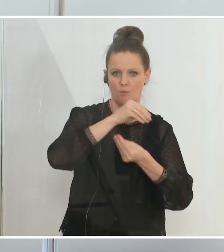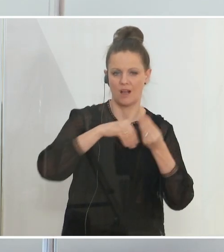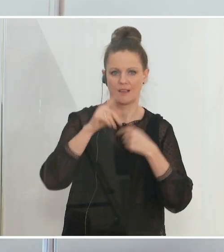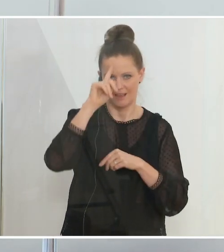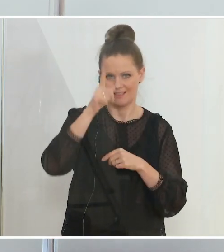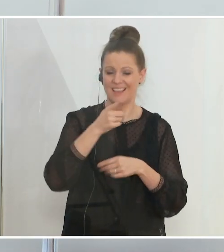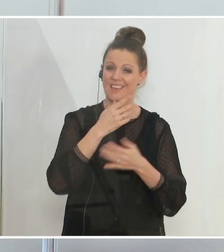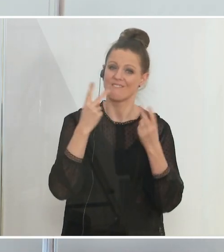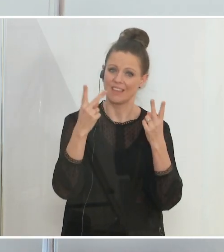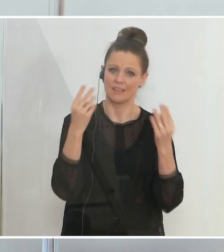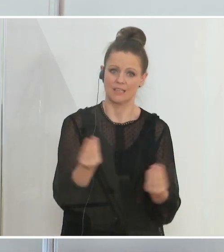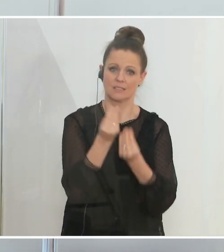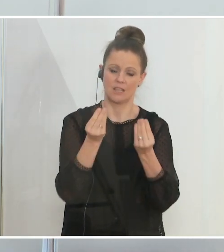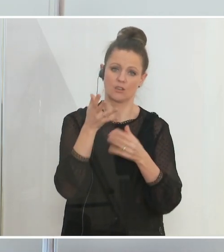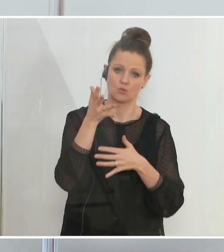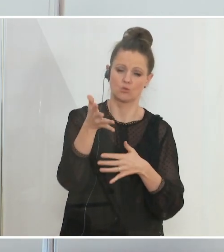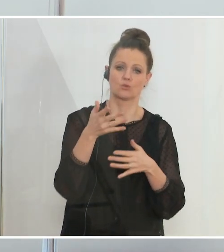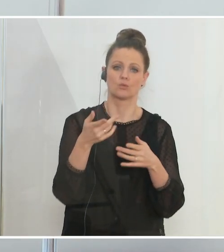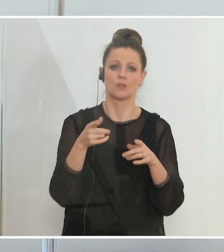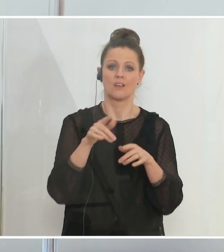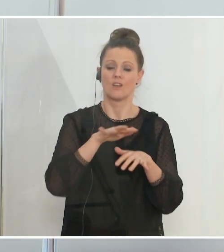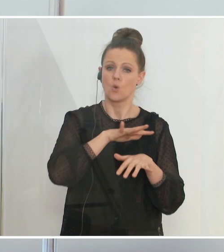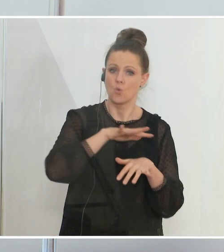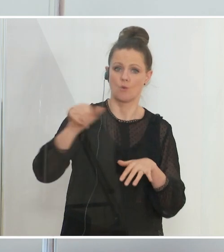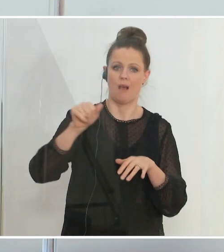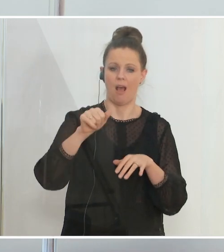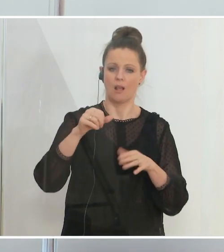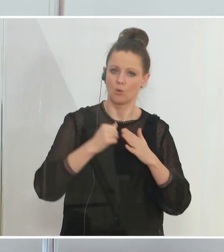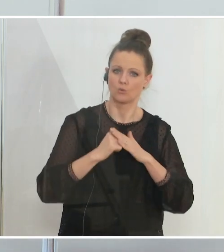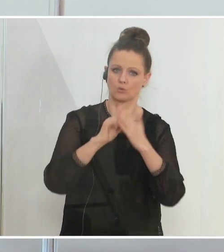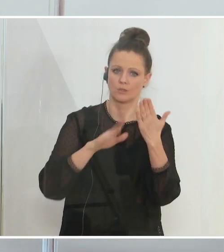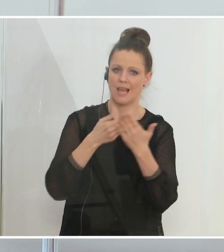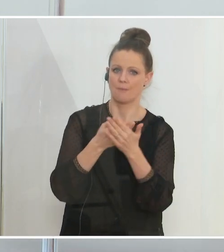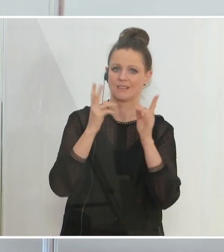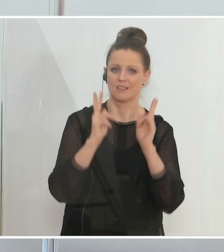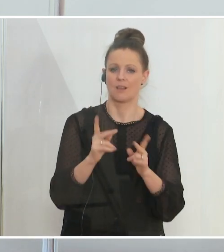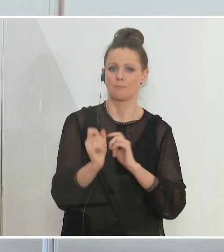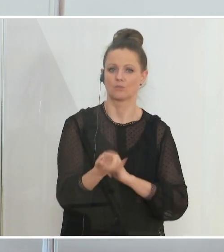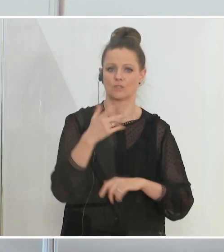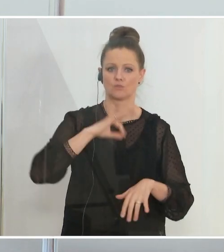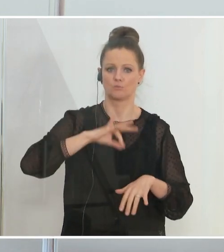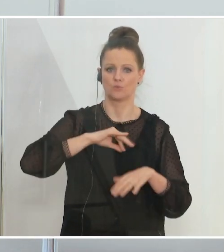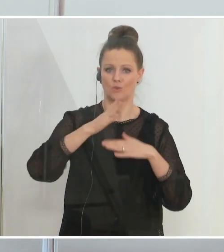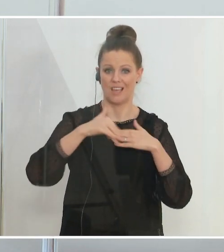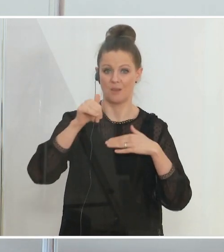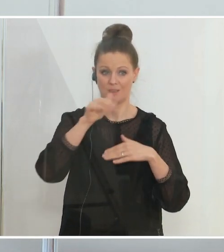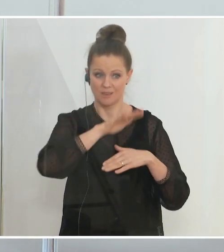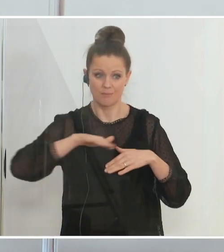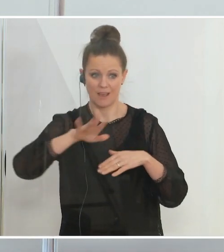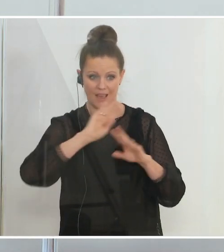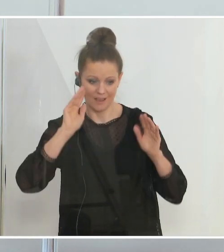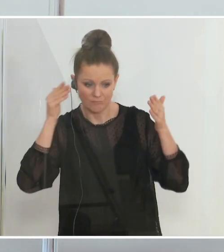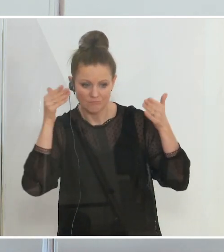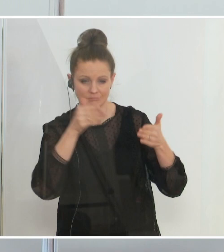wichtiger Schlüssel ist sozusagen auch, dass wir flächendeckend unterstützen im Bereich der Psychotherapie, dass wir uns diesen Bereich ansehen, wie die